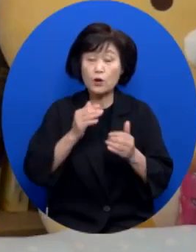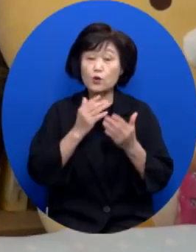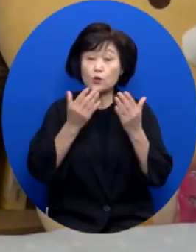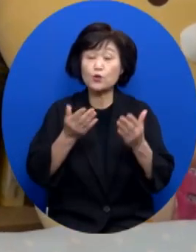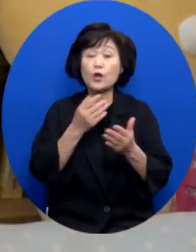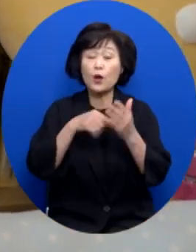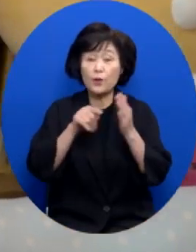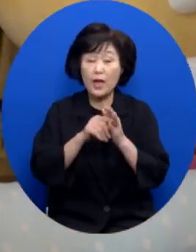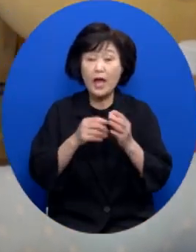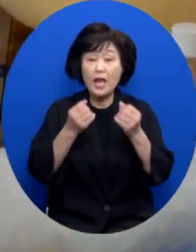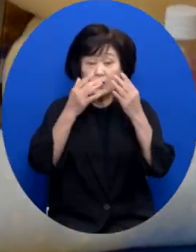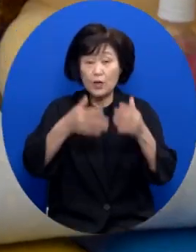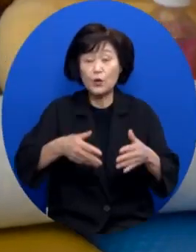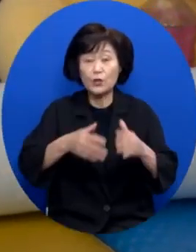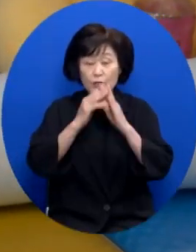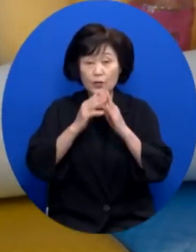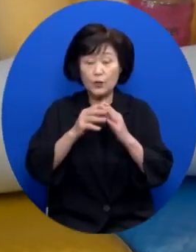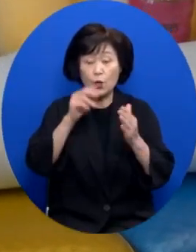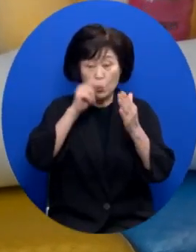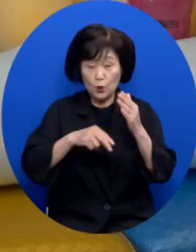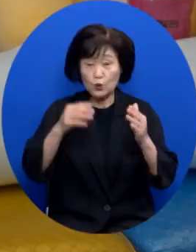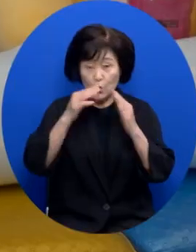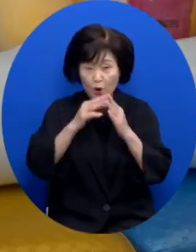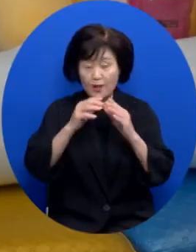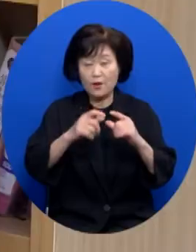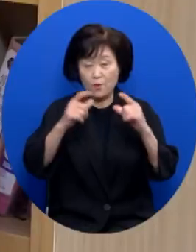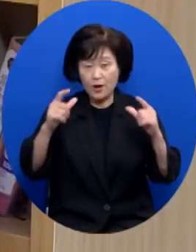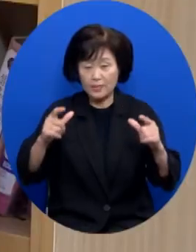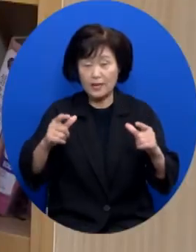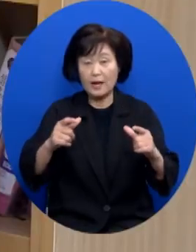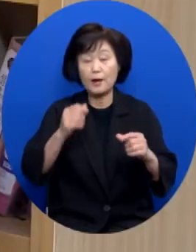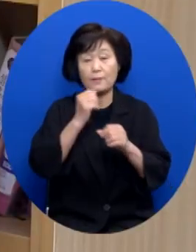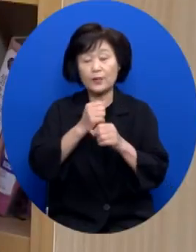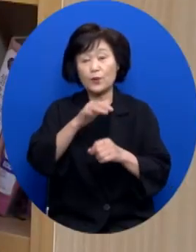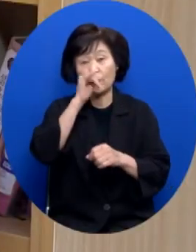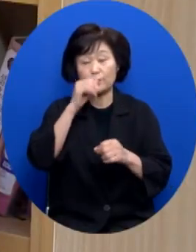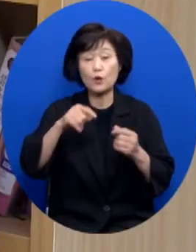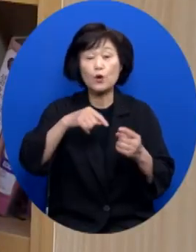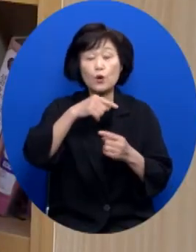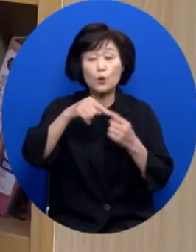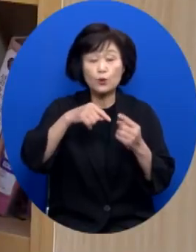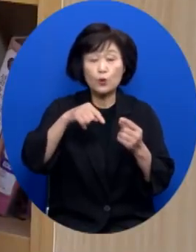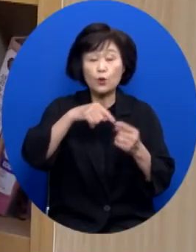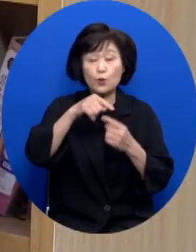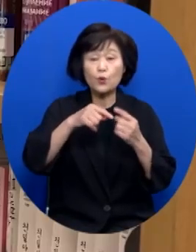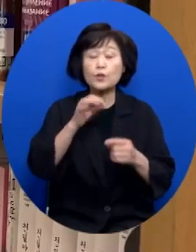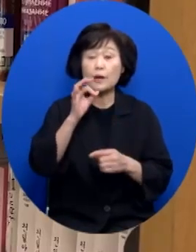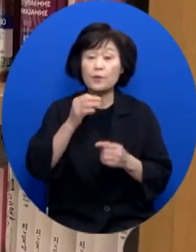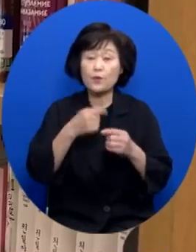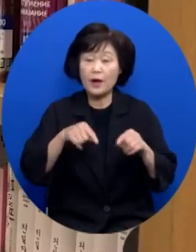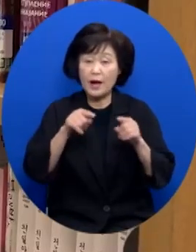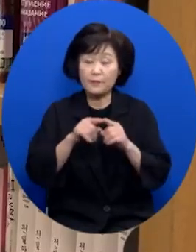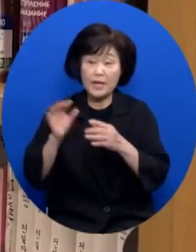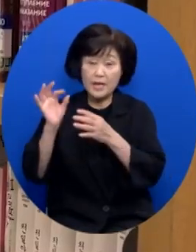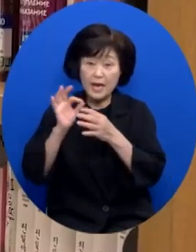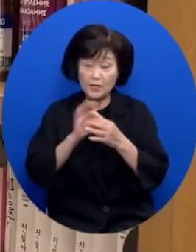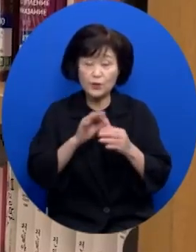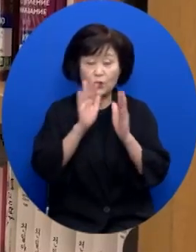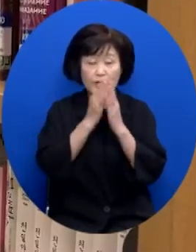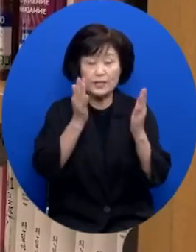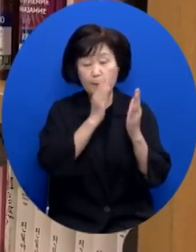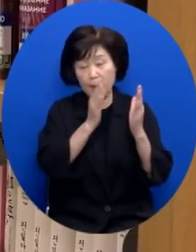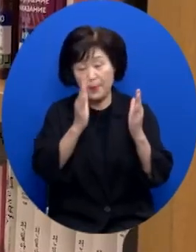지은 교육관에 도서관을 확장했습니다. 또 연간 운영비와 함께 새로운 책이 지속적으로 채워질 수